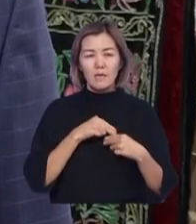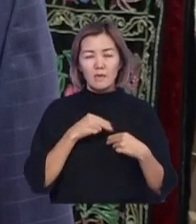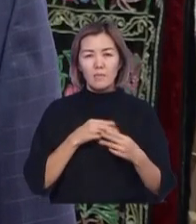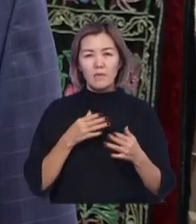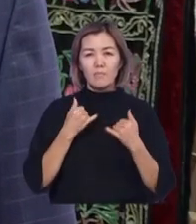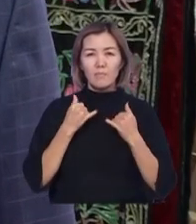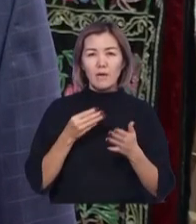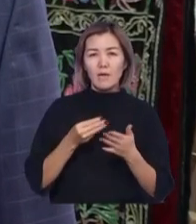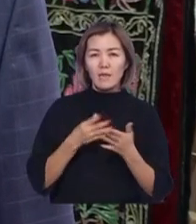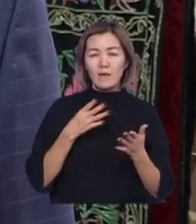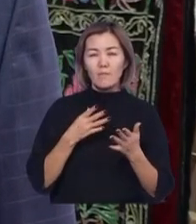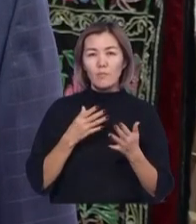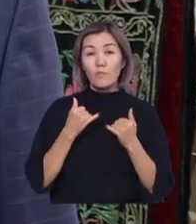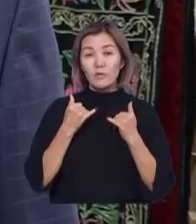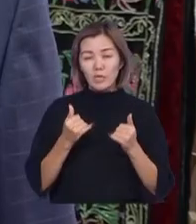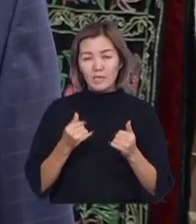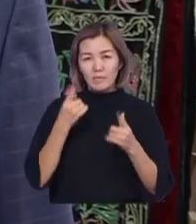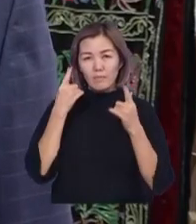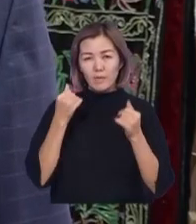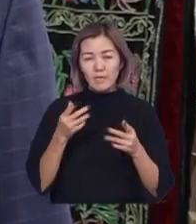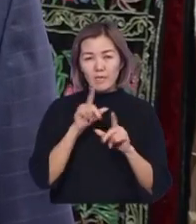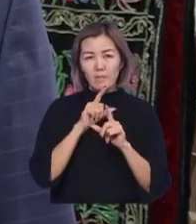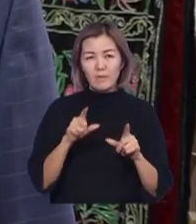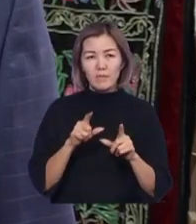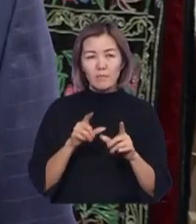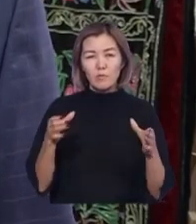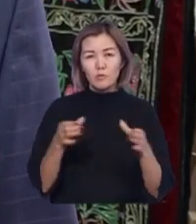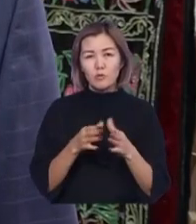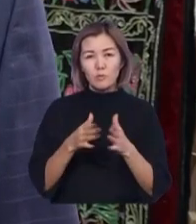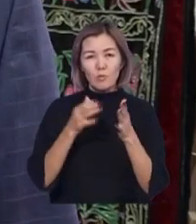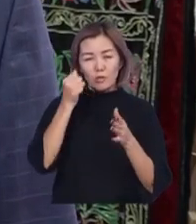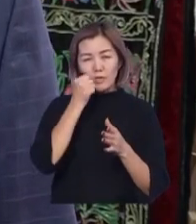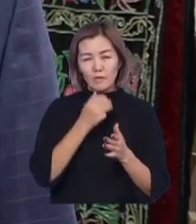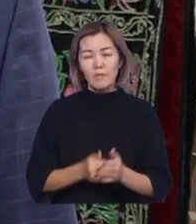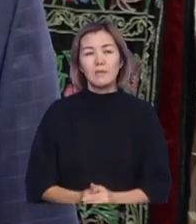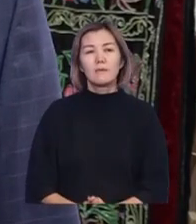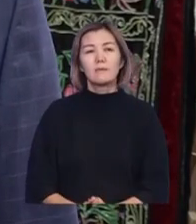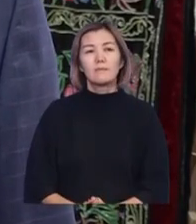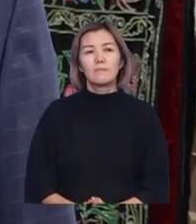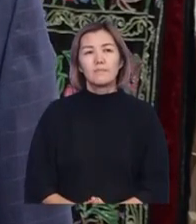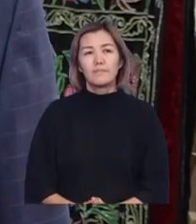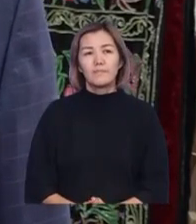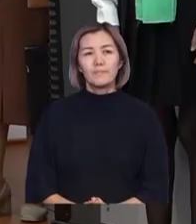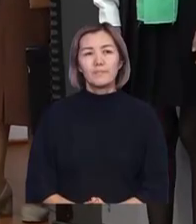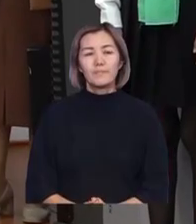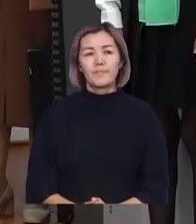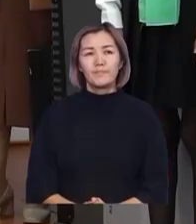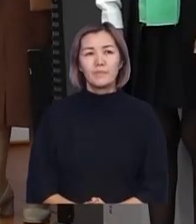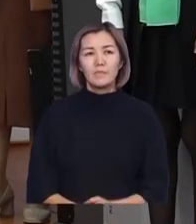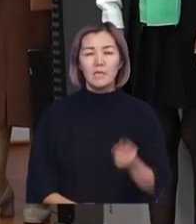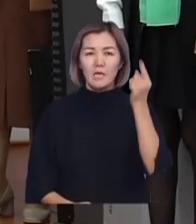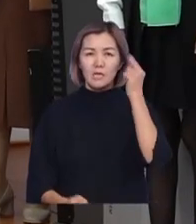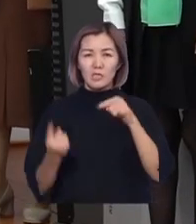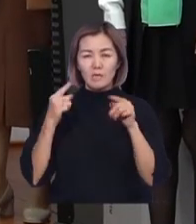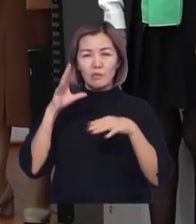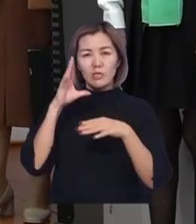бағалағанға, осын білгенге, мектептің ұжымына тағы да бір рет қайталап айтамын. Үлкен алғыс. Шығармашылық